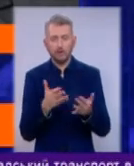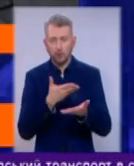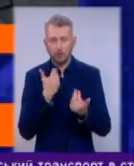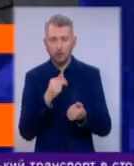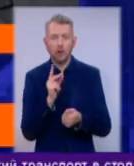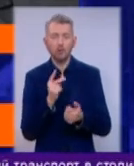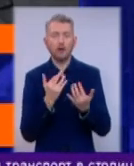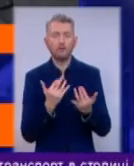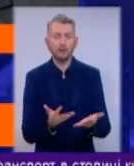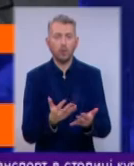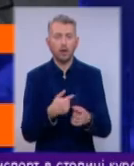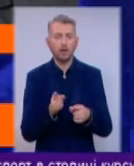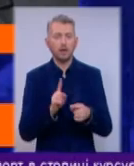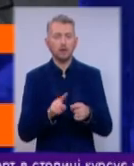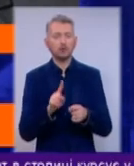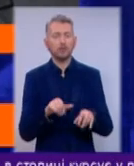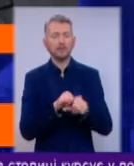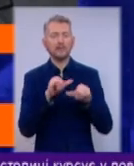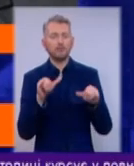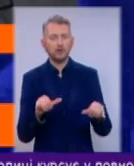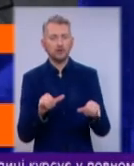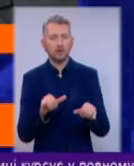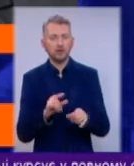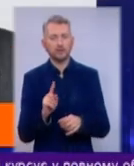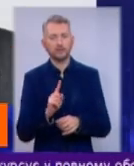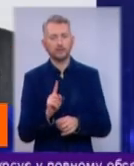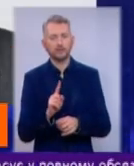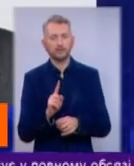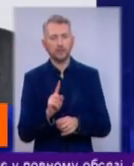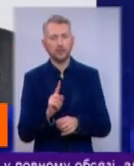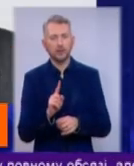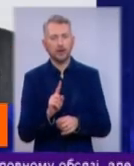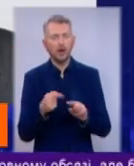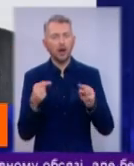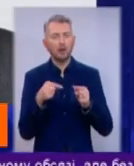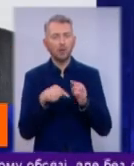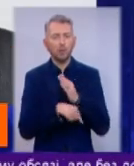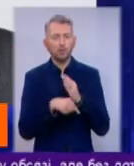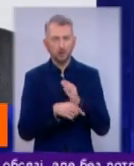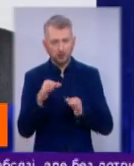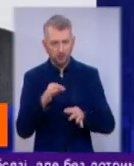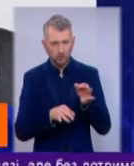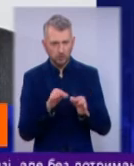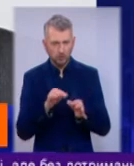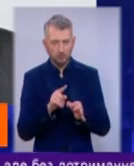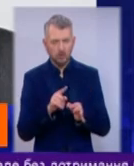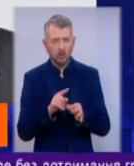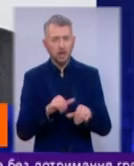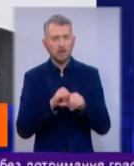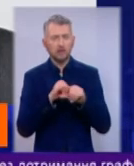вимога, те, щоб збільшити, щоб розвалити антикорупційний суд, збільшити